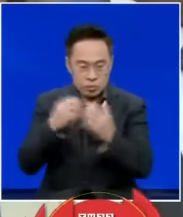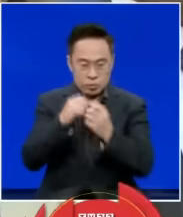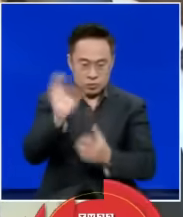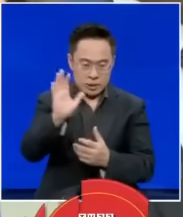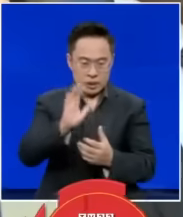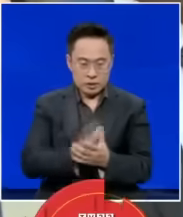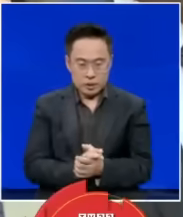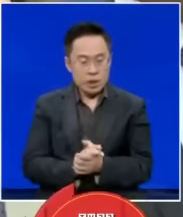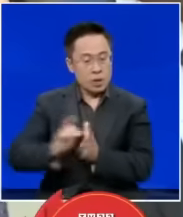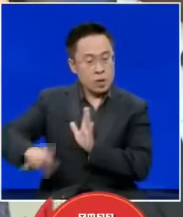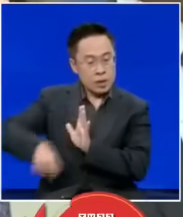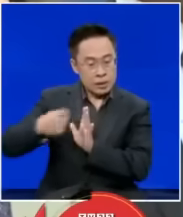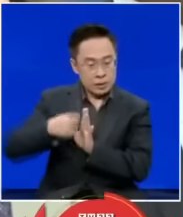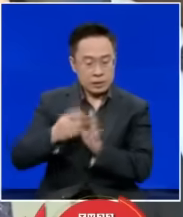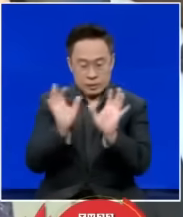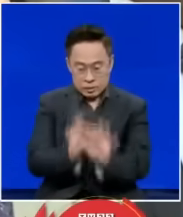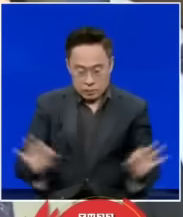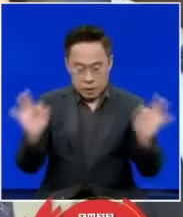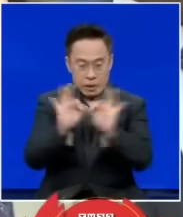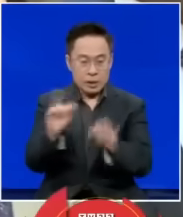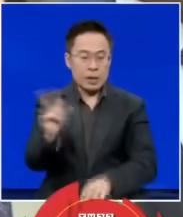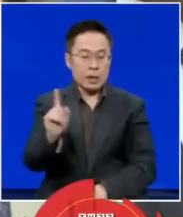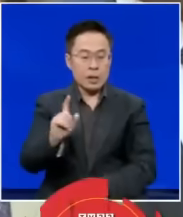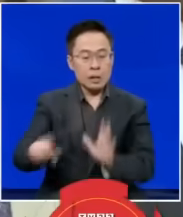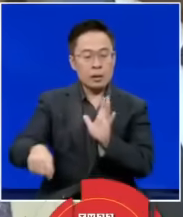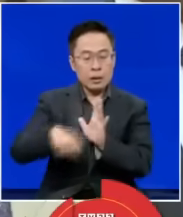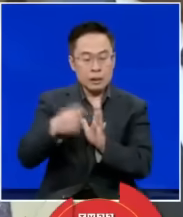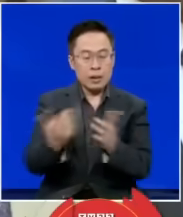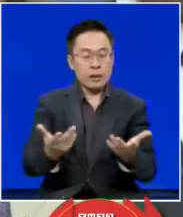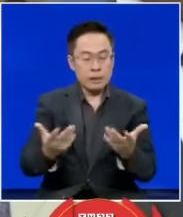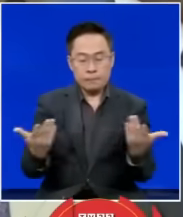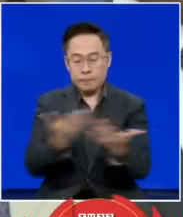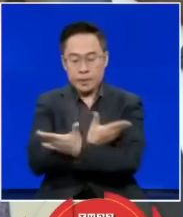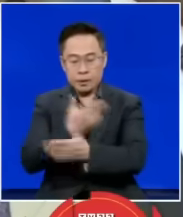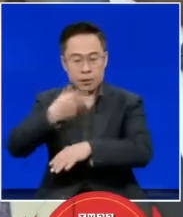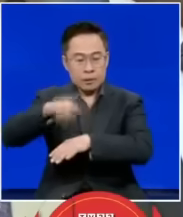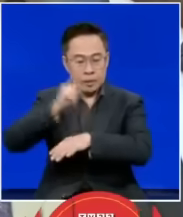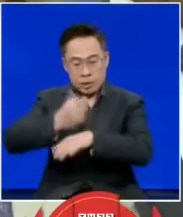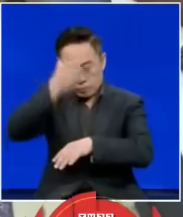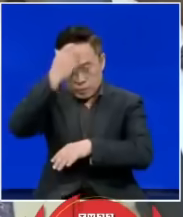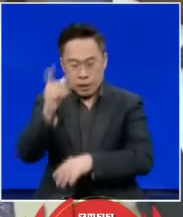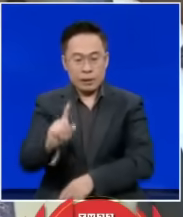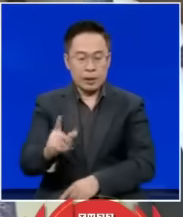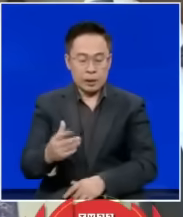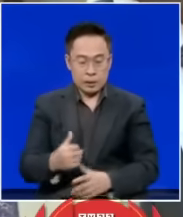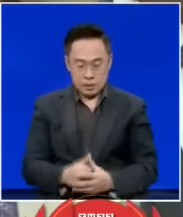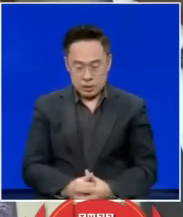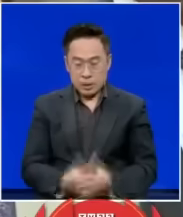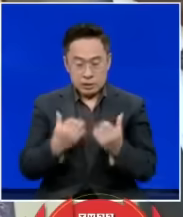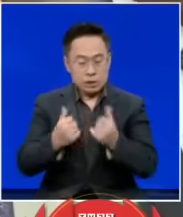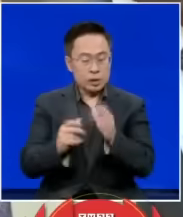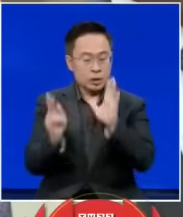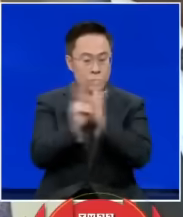ไรที่จะต้องเปลี่ยนสภาประธานสภาในตอนนี้ไหมอาจารย์วันนอบอกว่าข้อบังคับและประเพณีที่ปฏิบัติที่ผ่